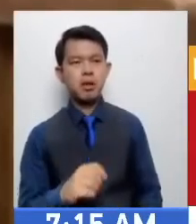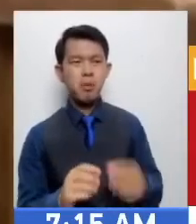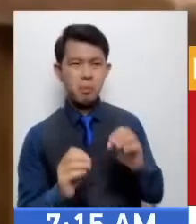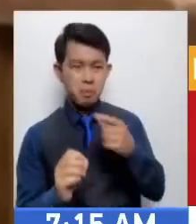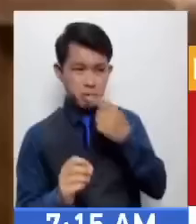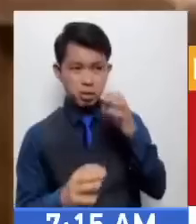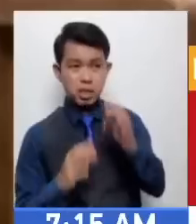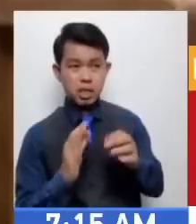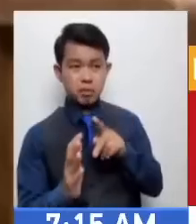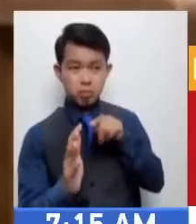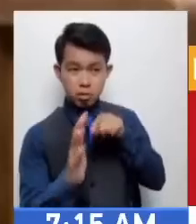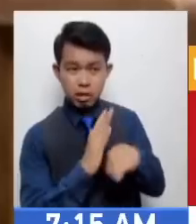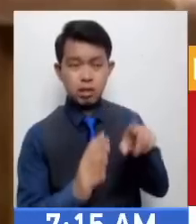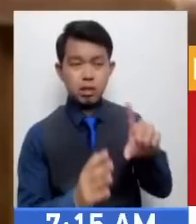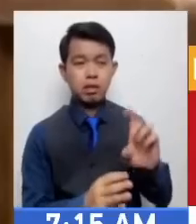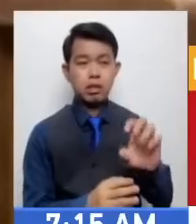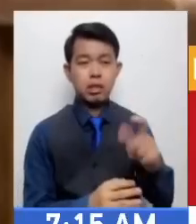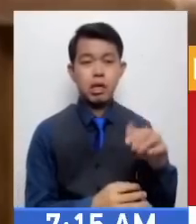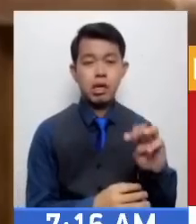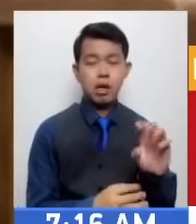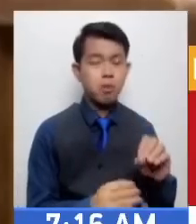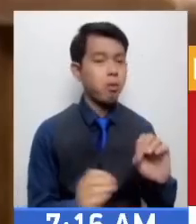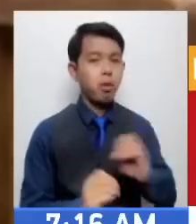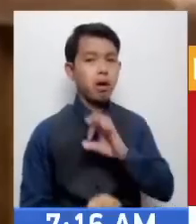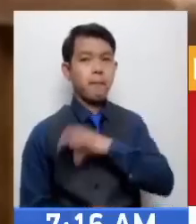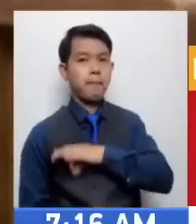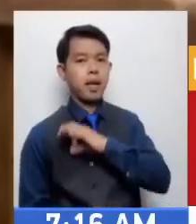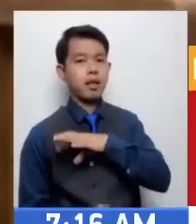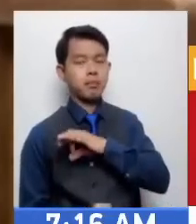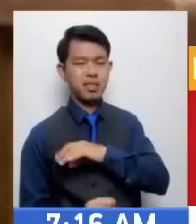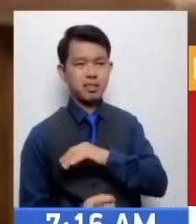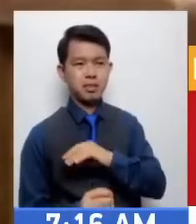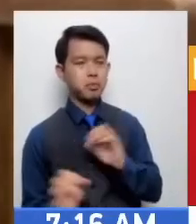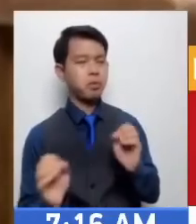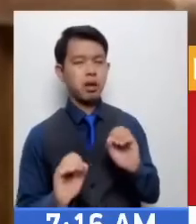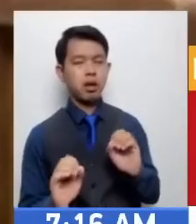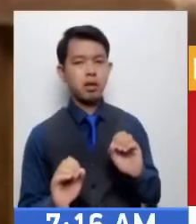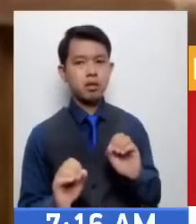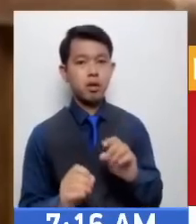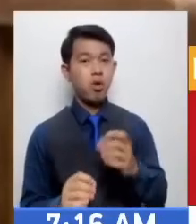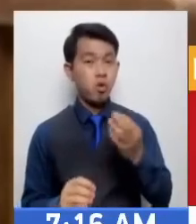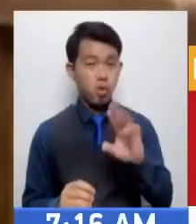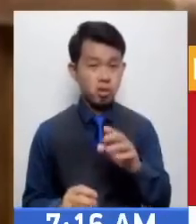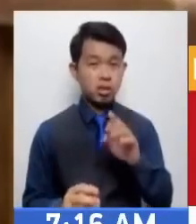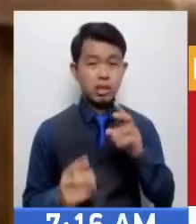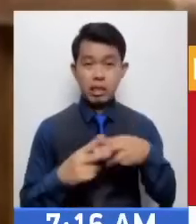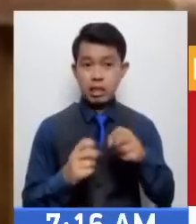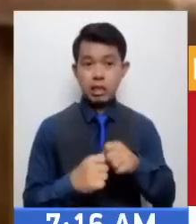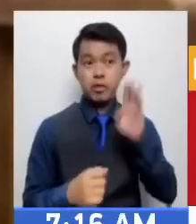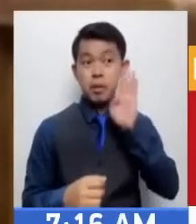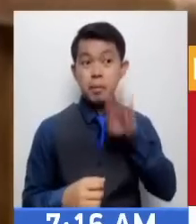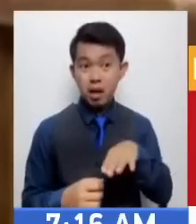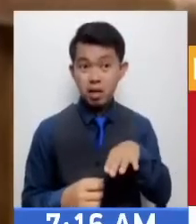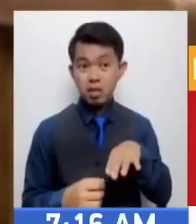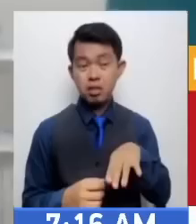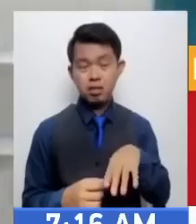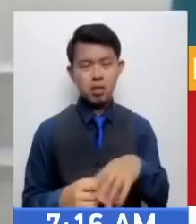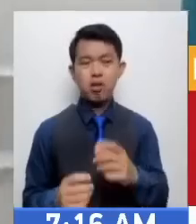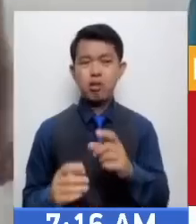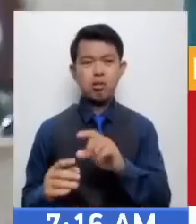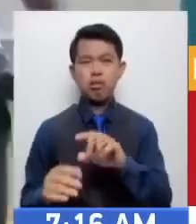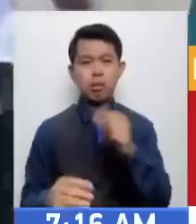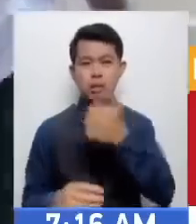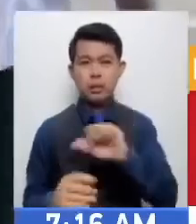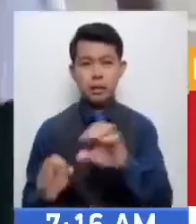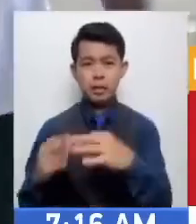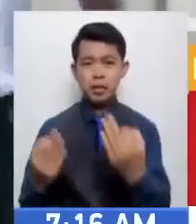Governor Degamo. Hindi naman po makikinabang siya o yung kapatid niya o kahit sinong miyembro ng kanyang pamilya sapagkat ang pumalit